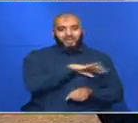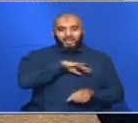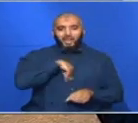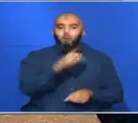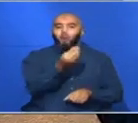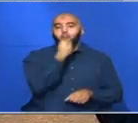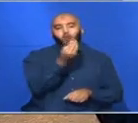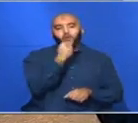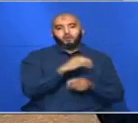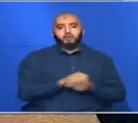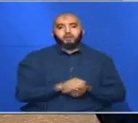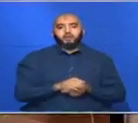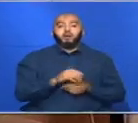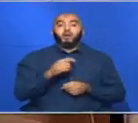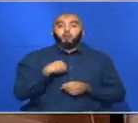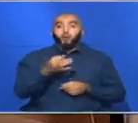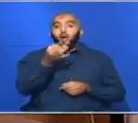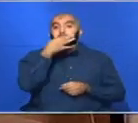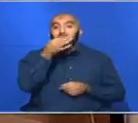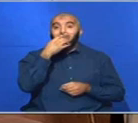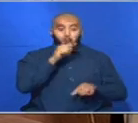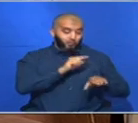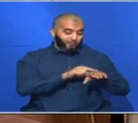مع العلم اني ناخذ دواء بالوقت